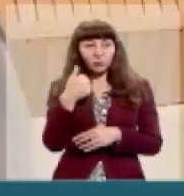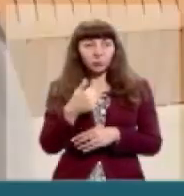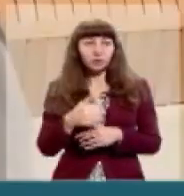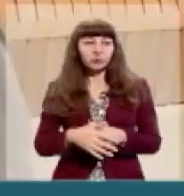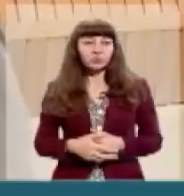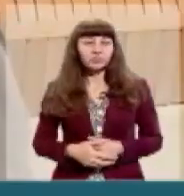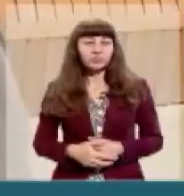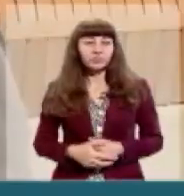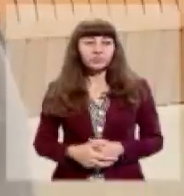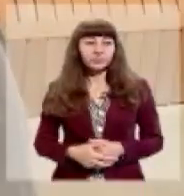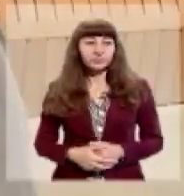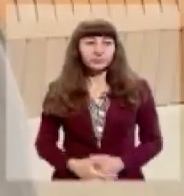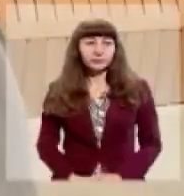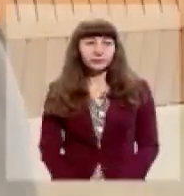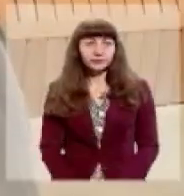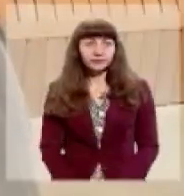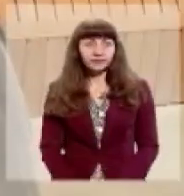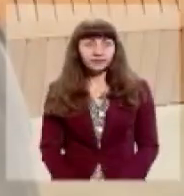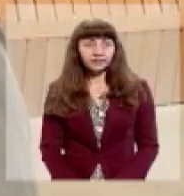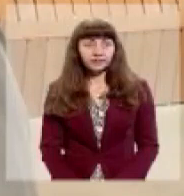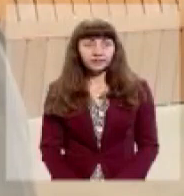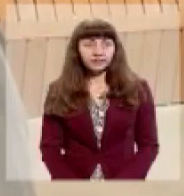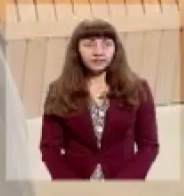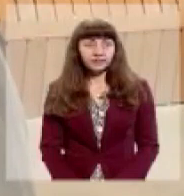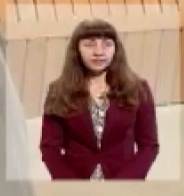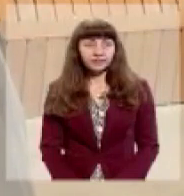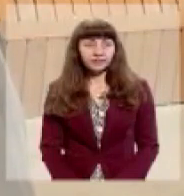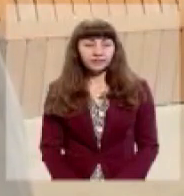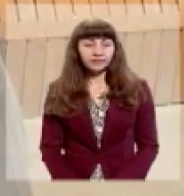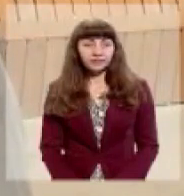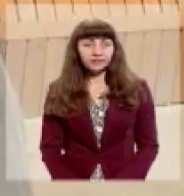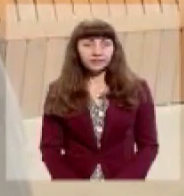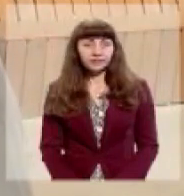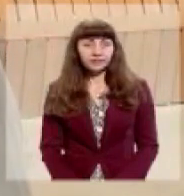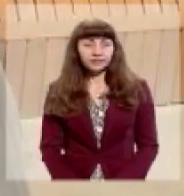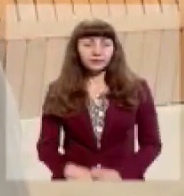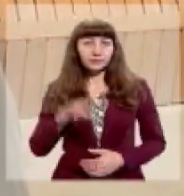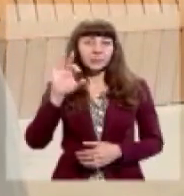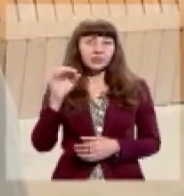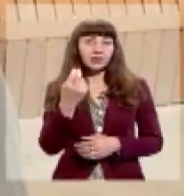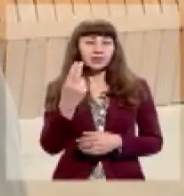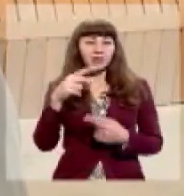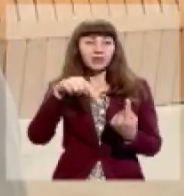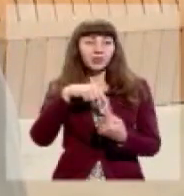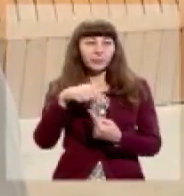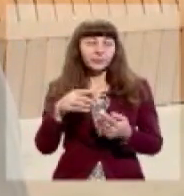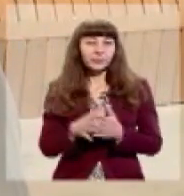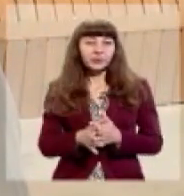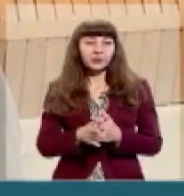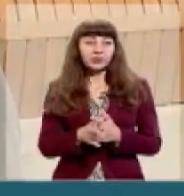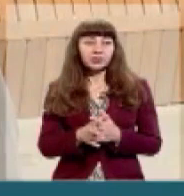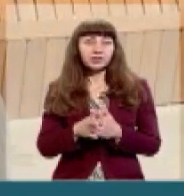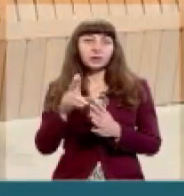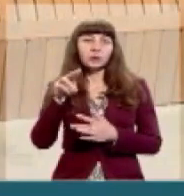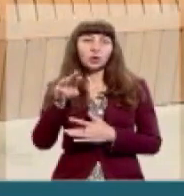үлгерген. Рассматривать уже эти заявки. Тобыл әлеуметтік кәсіпкерлік корпорациясы өтініштерді қарастыруда. Қазірдің